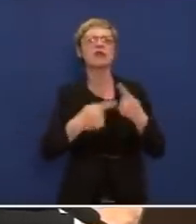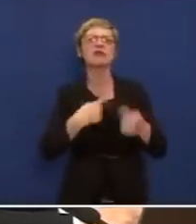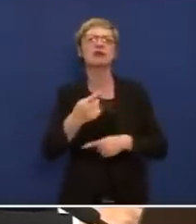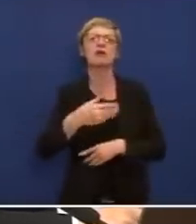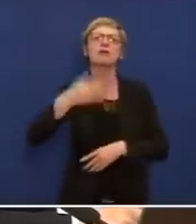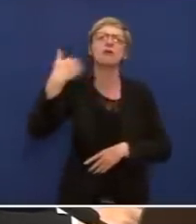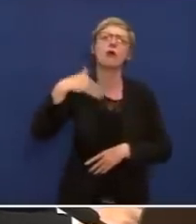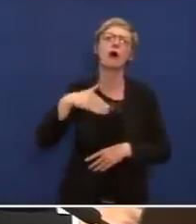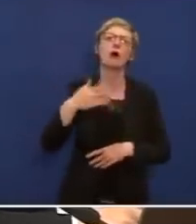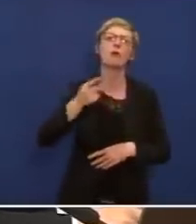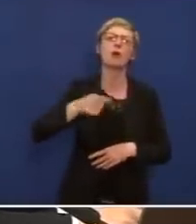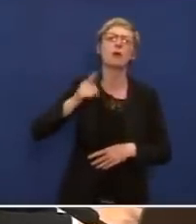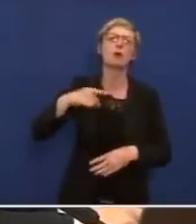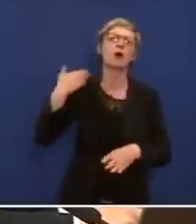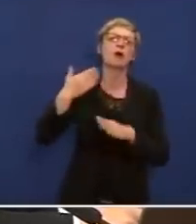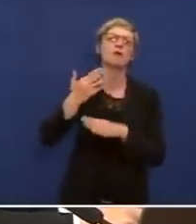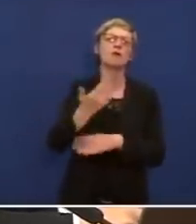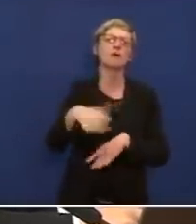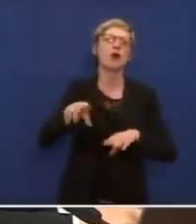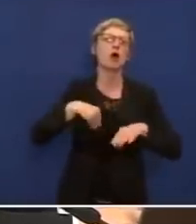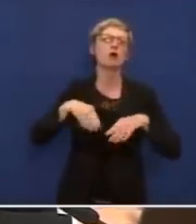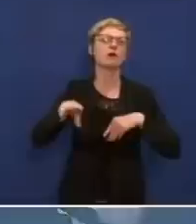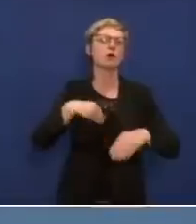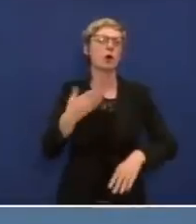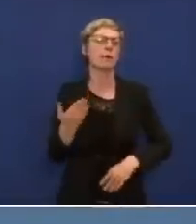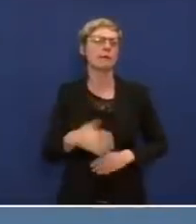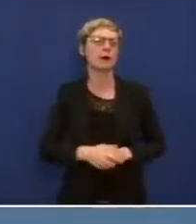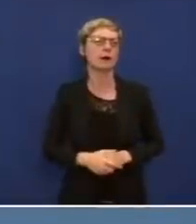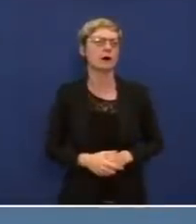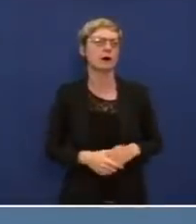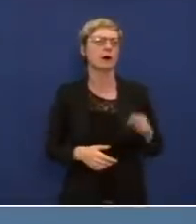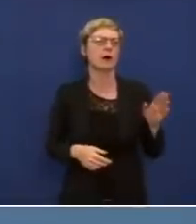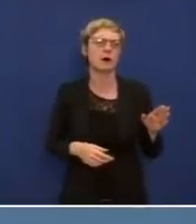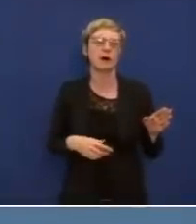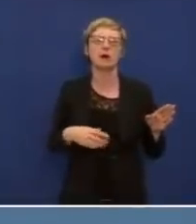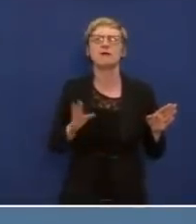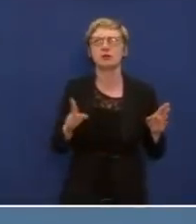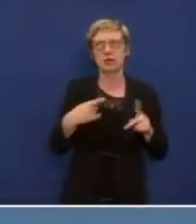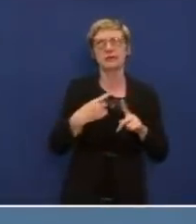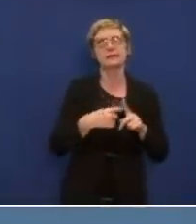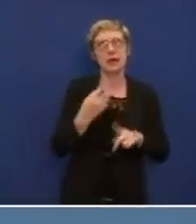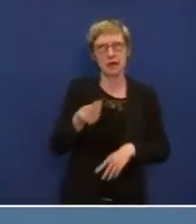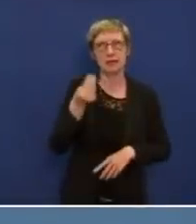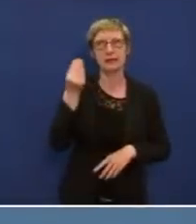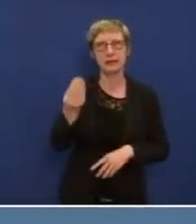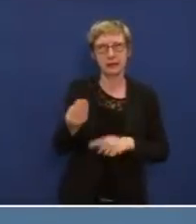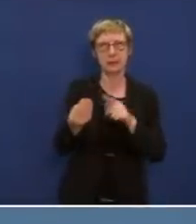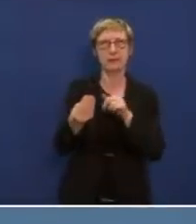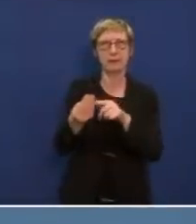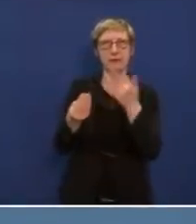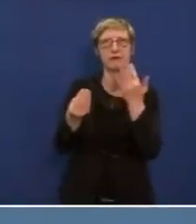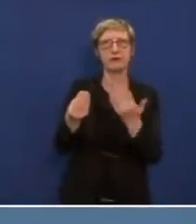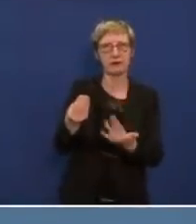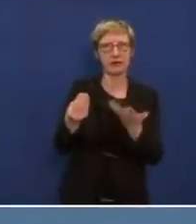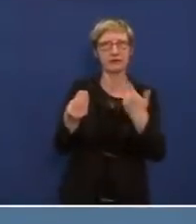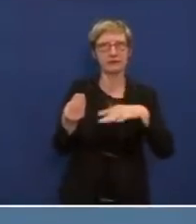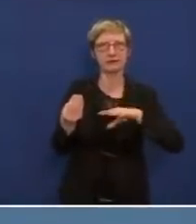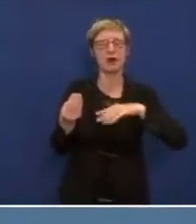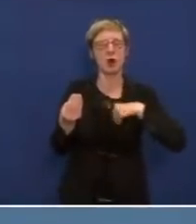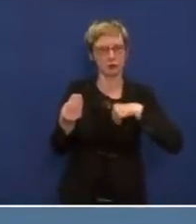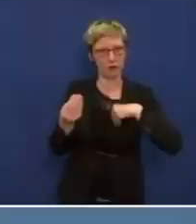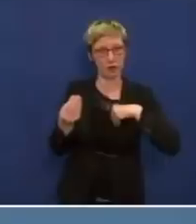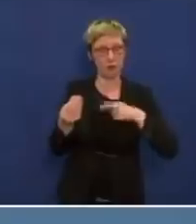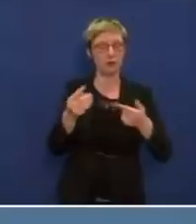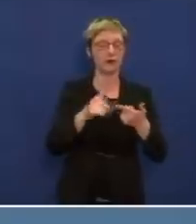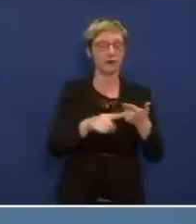viele waren das in den vergangenen Monaten, weil Sie es ja ansprachen? Danke. Ich kann sicherlich die Zahl nachliefern, wie viele Patienten aufgenommen wurden,